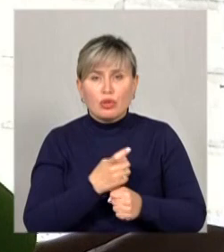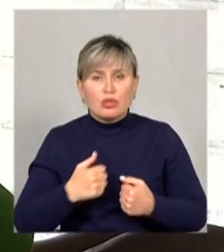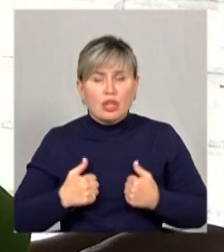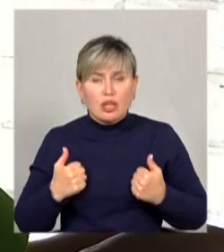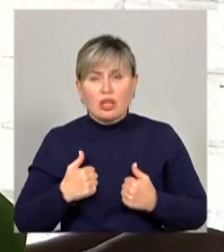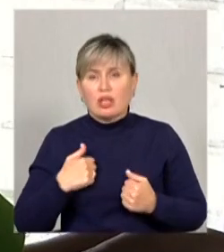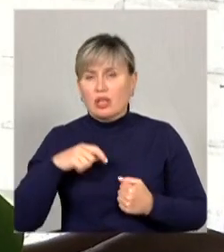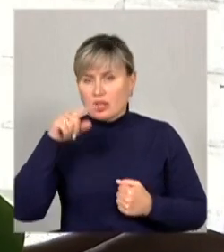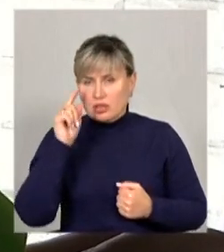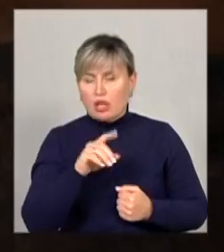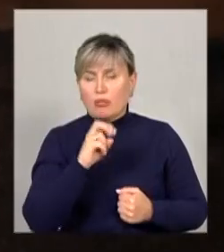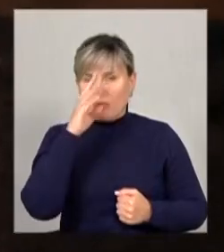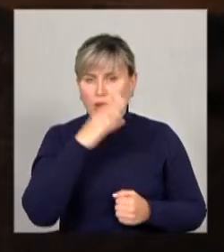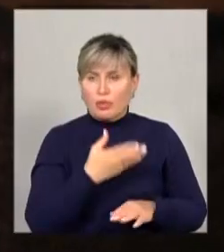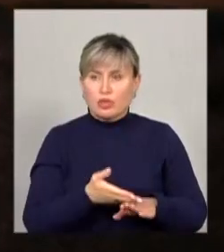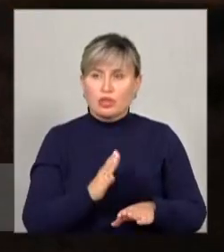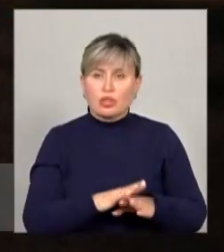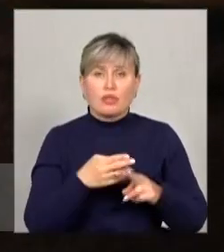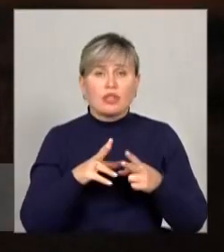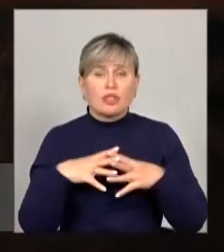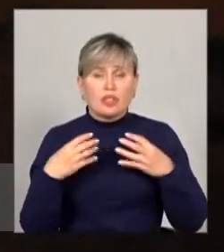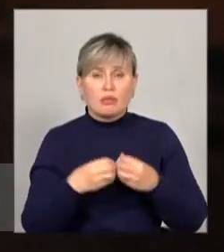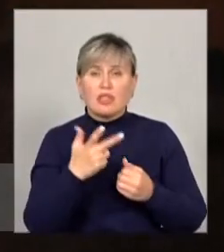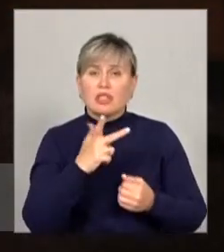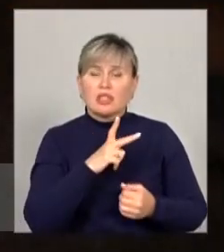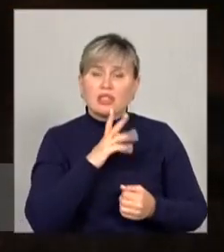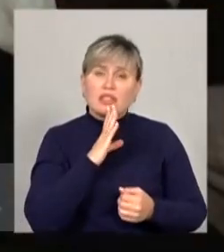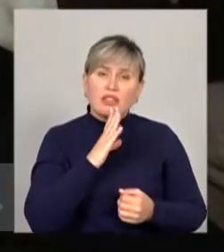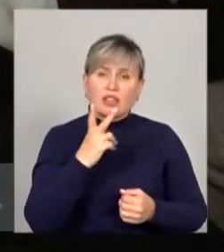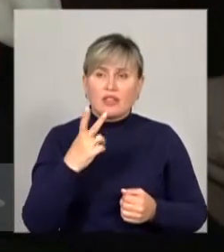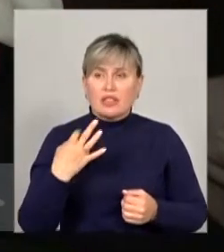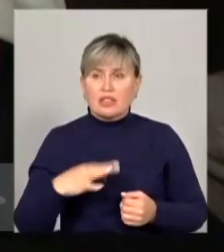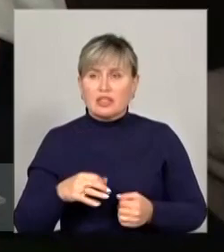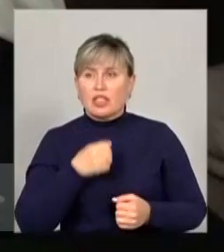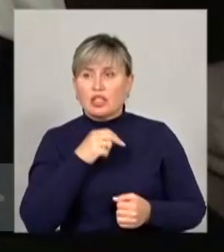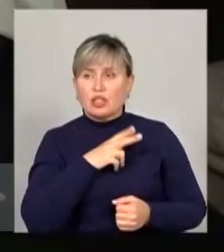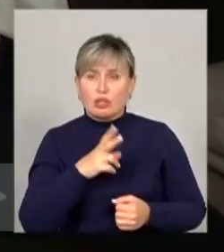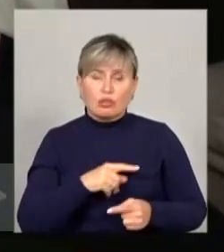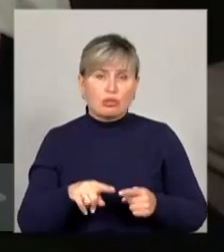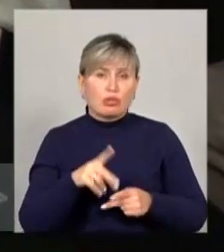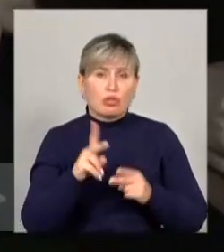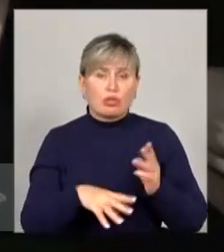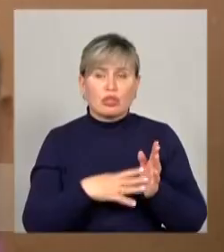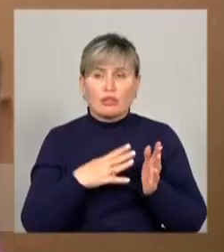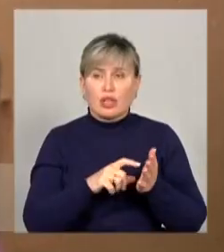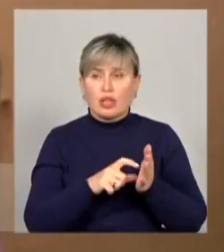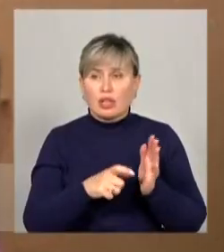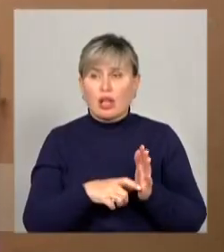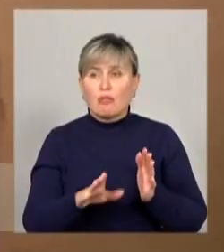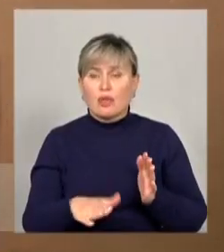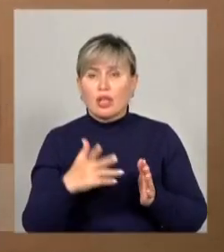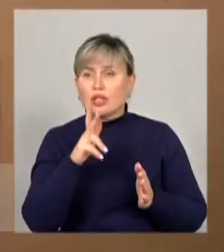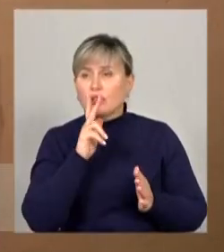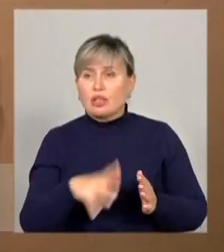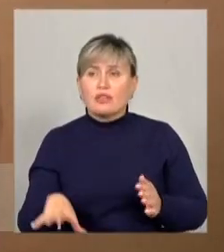но я знаю, как ему тяжело. В этой семье растут 3 девочки и 2 мальчика. Старшая дочь скоро окончит 9 класс, а младшие 3 годика.